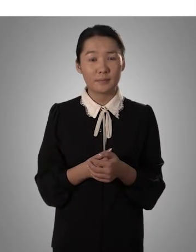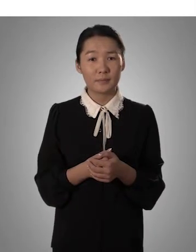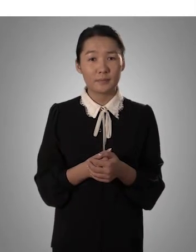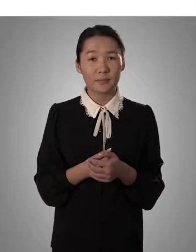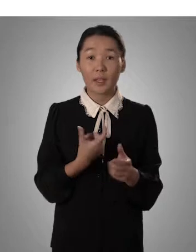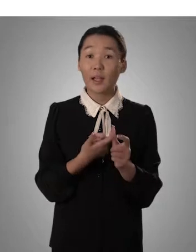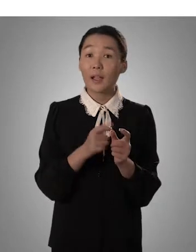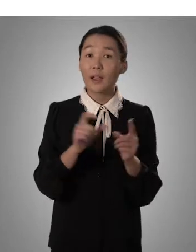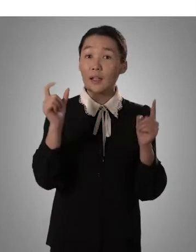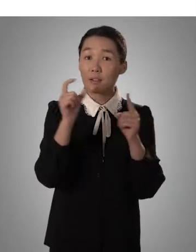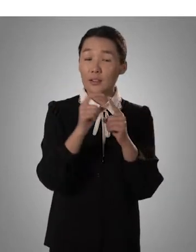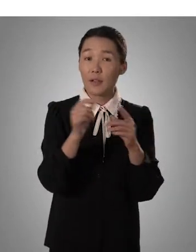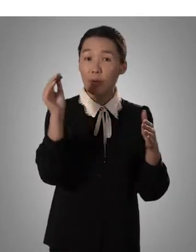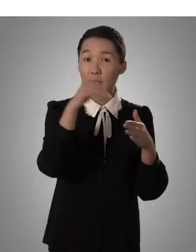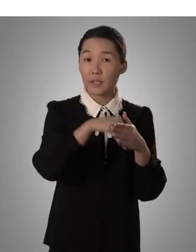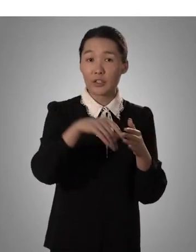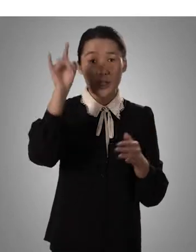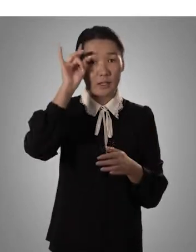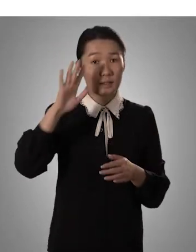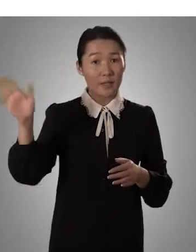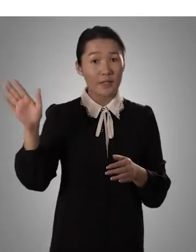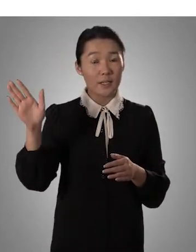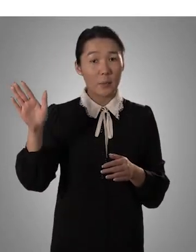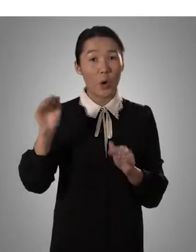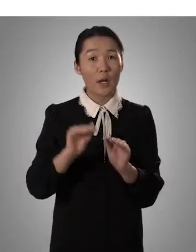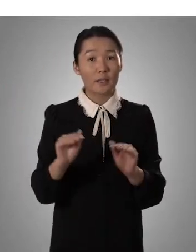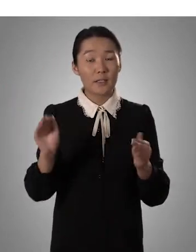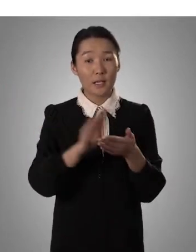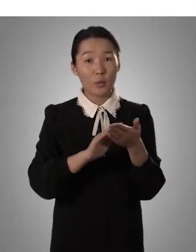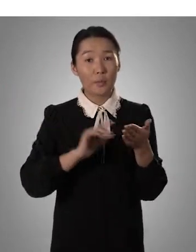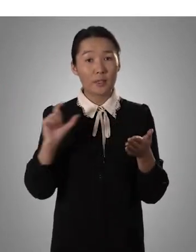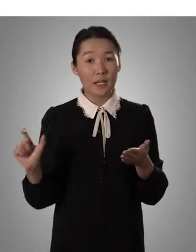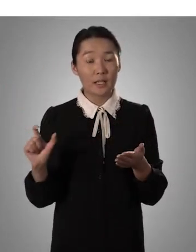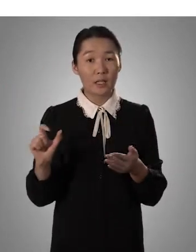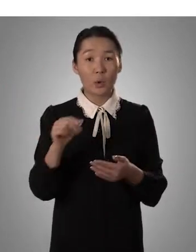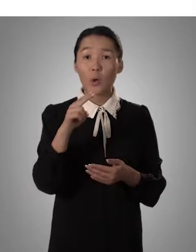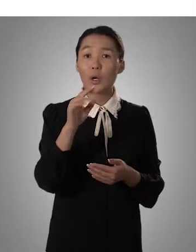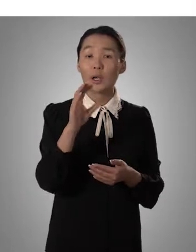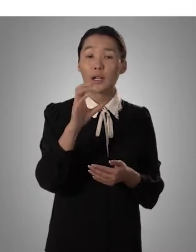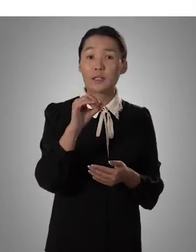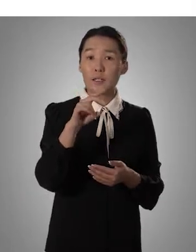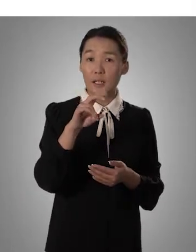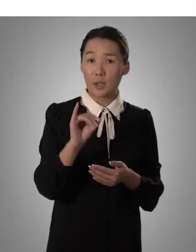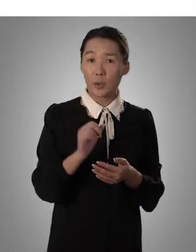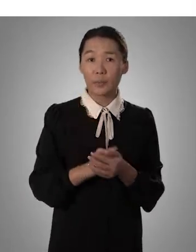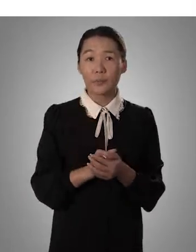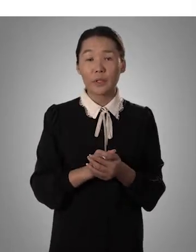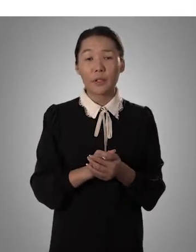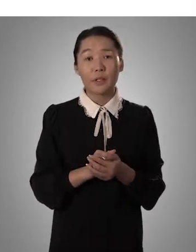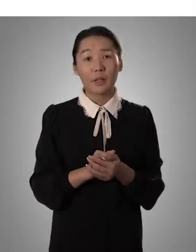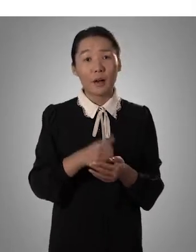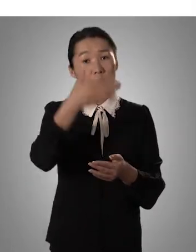эти слова принадлежат известному детскому писателю льву абрамовичу к силе незаслуженно